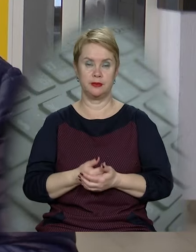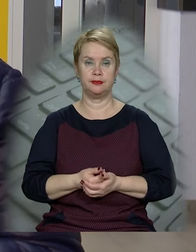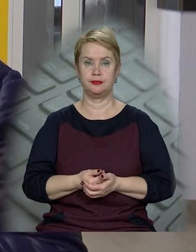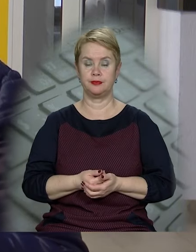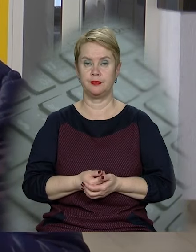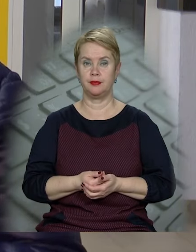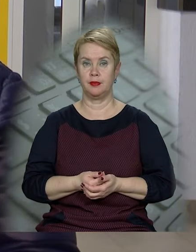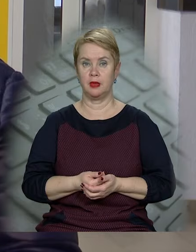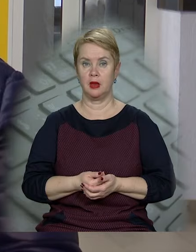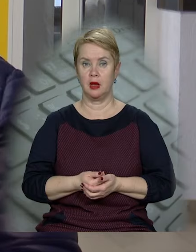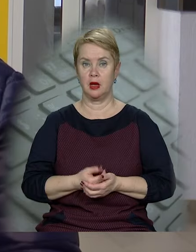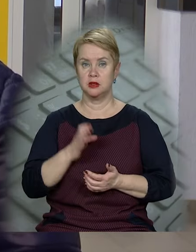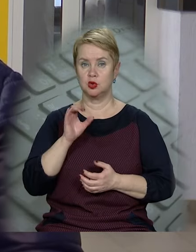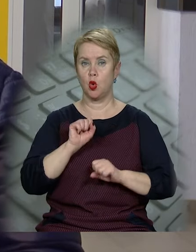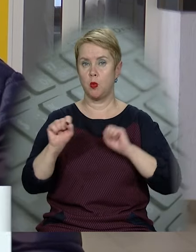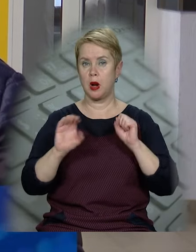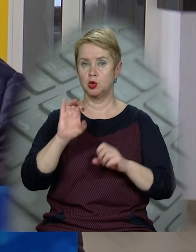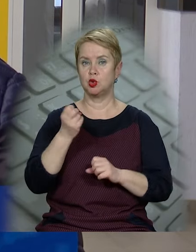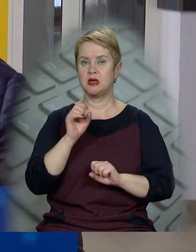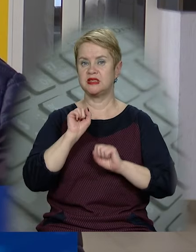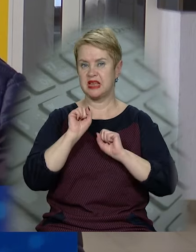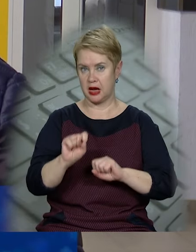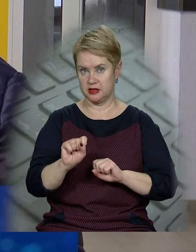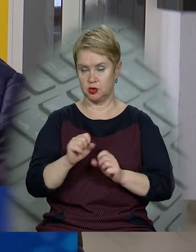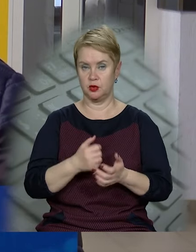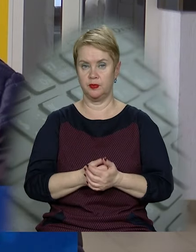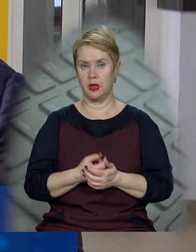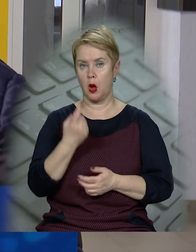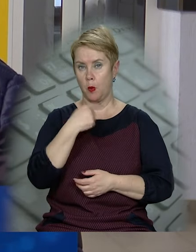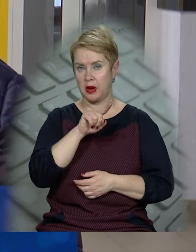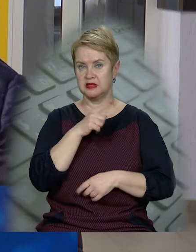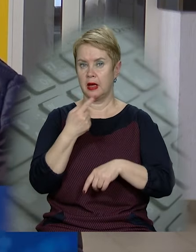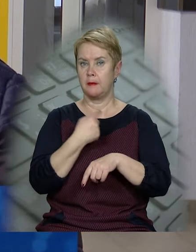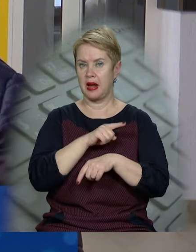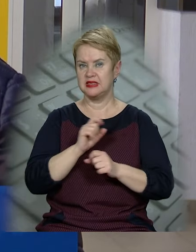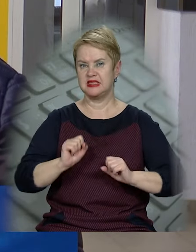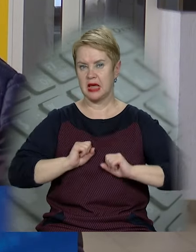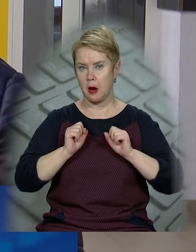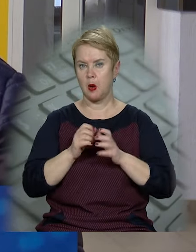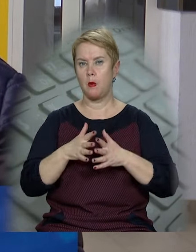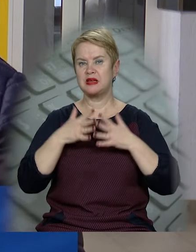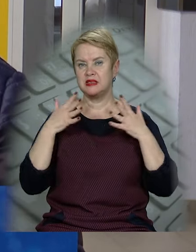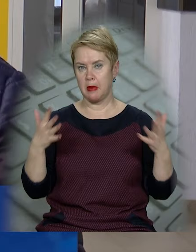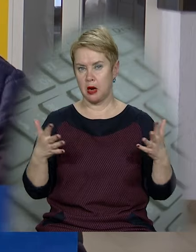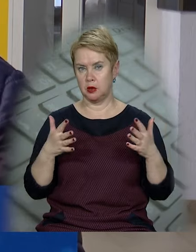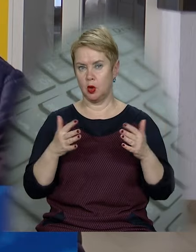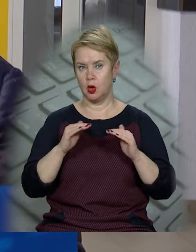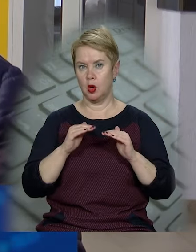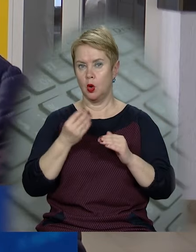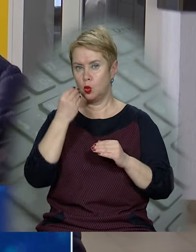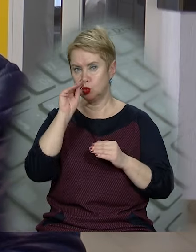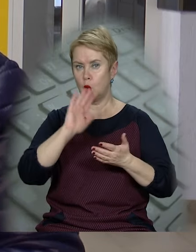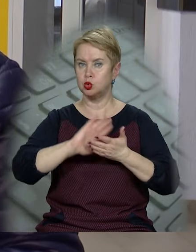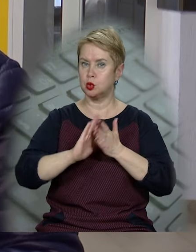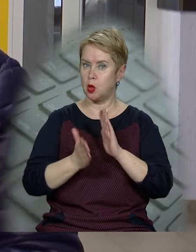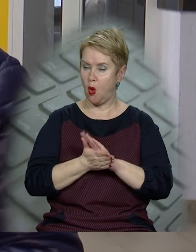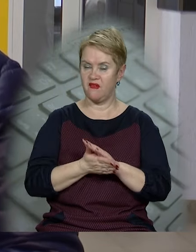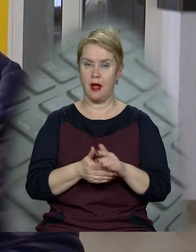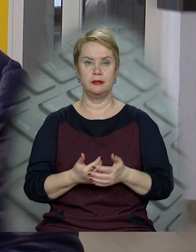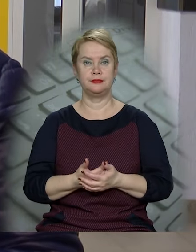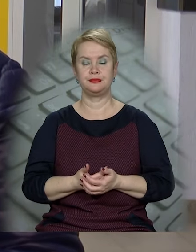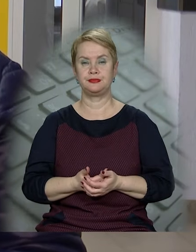І управління соцзащити, тобто і лікарні, поліклініки, вони стараються максимально улучшати умови якісь, да, і